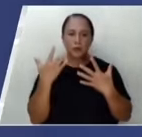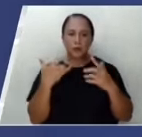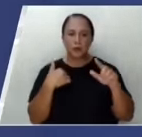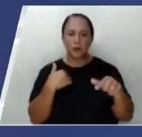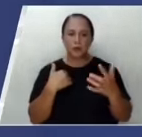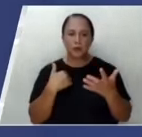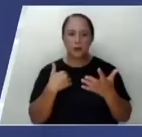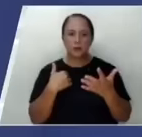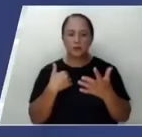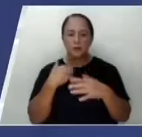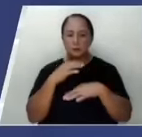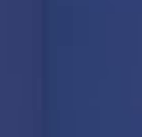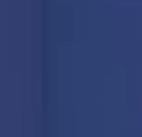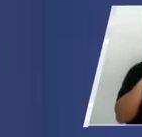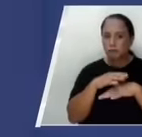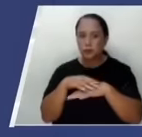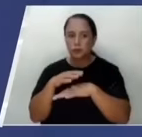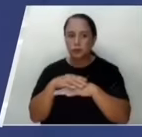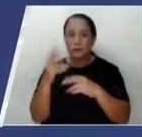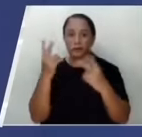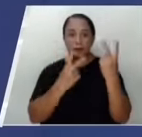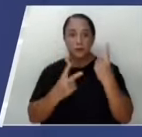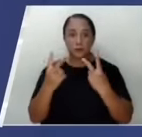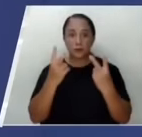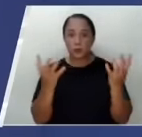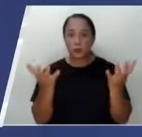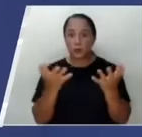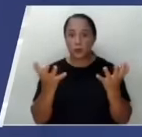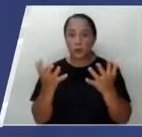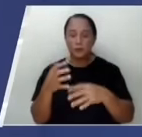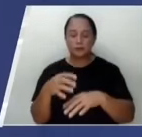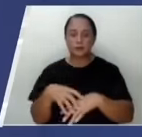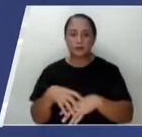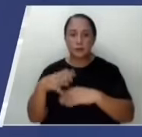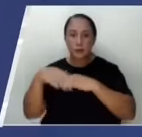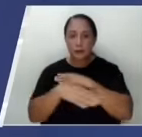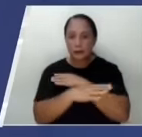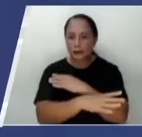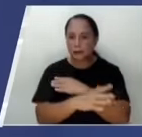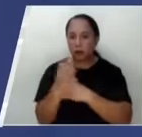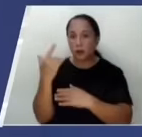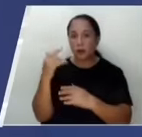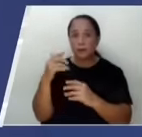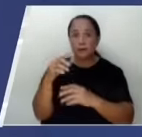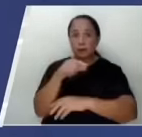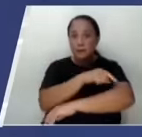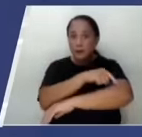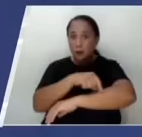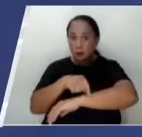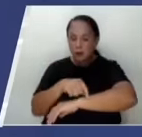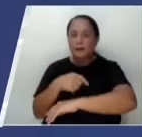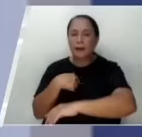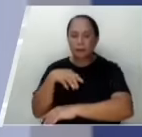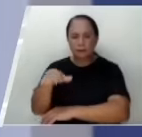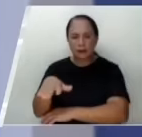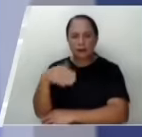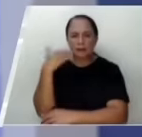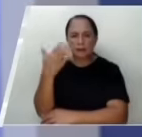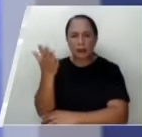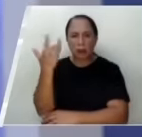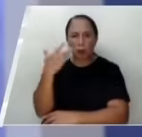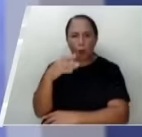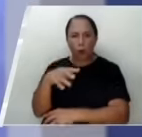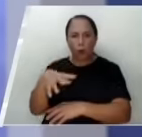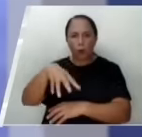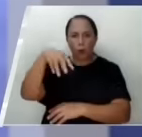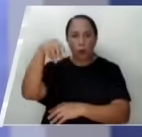babala sa mga papasyal sa dagat. Isang bata ang pumanaw sa Palawan dahil sa dikya o jellyfish. Nadala pa